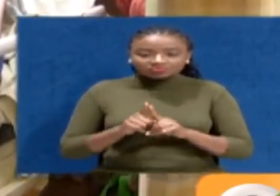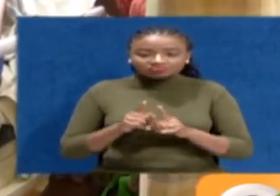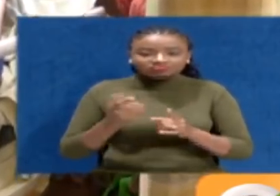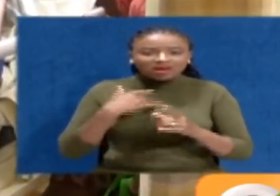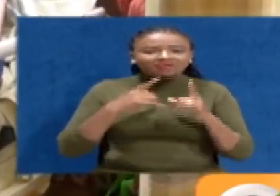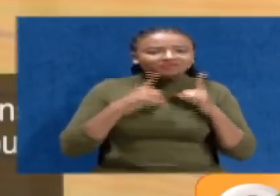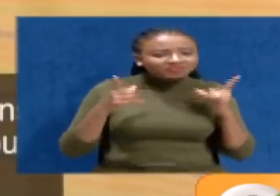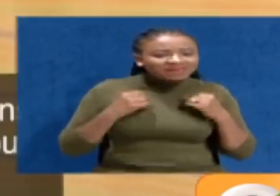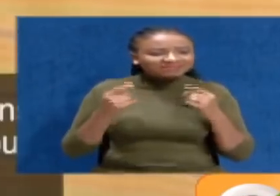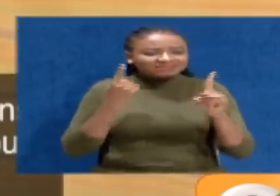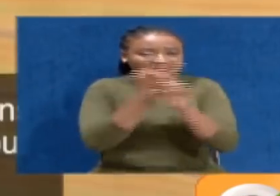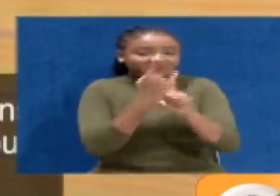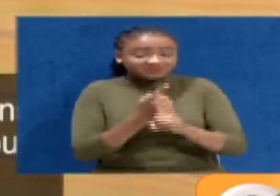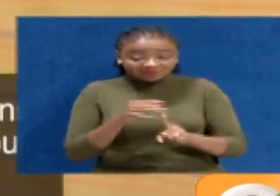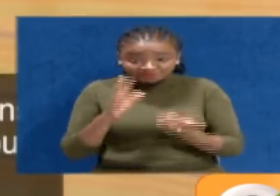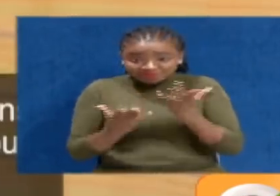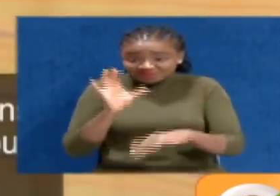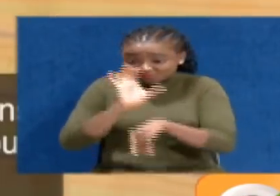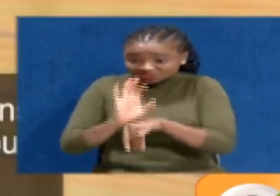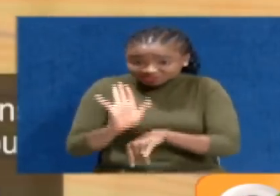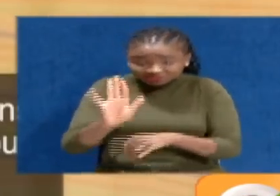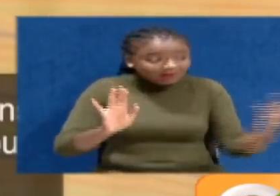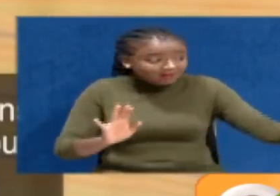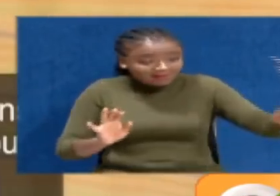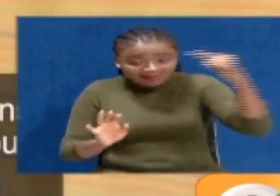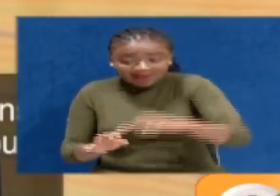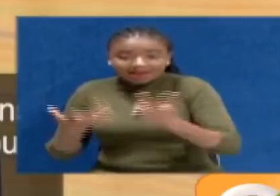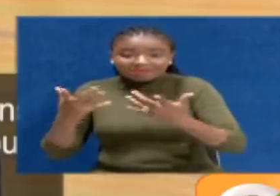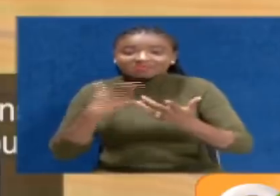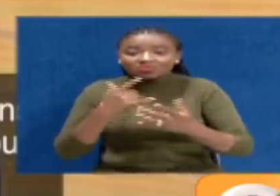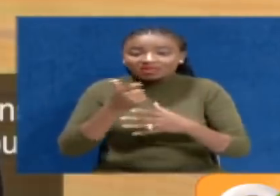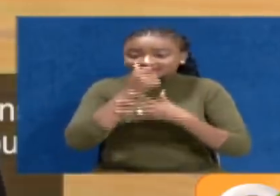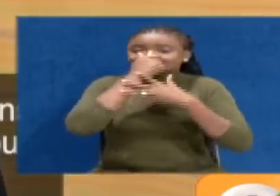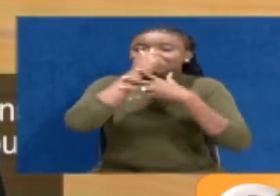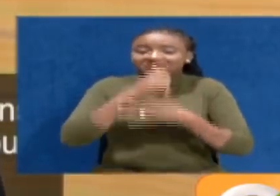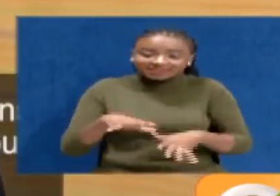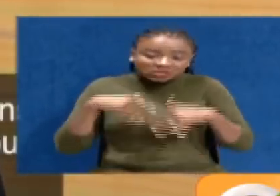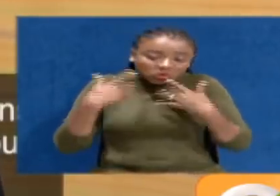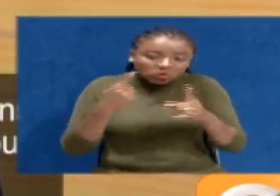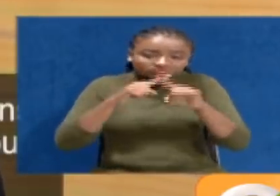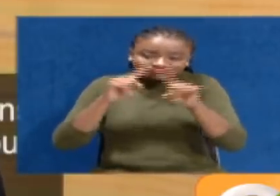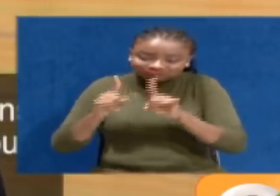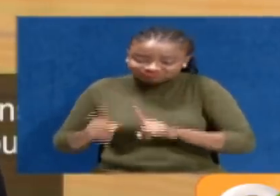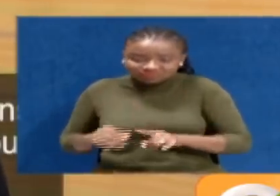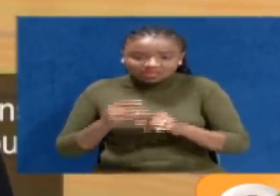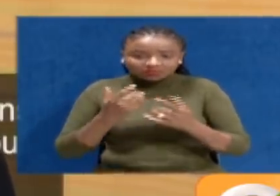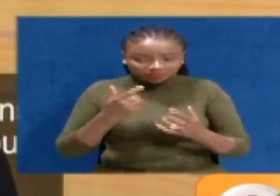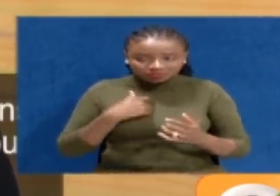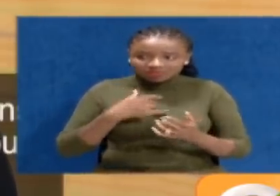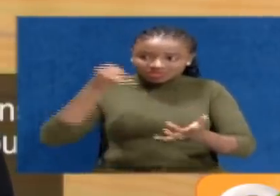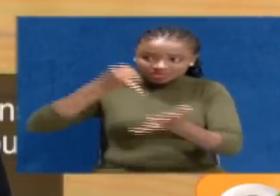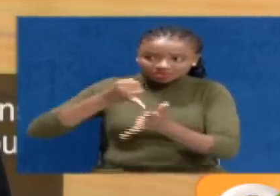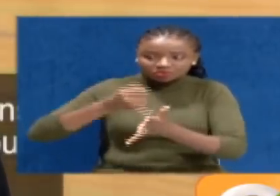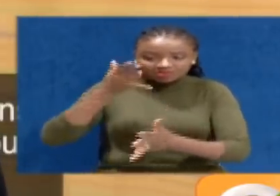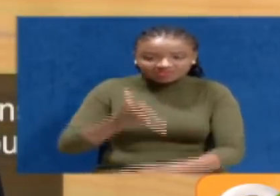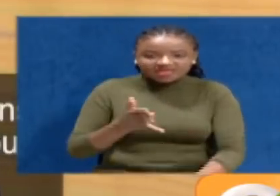priests, wachungaji wao kuja kuwaombea, either ni kuwabatiza na mambo mengine kama hayo. So ninasimama